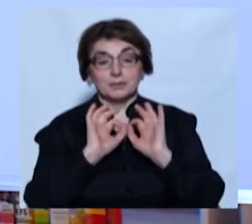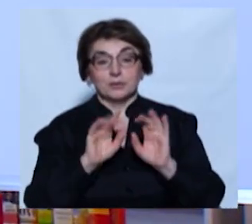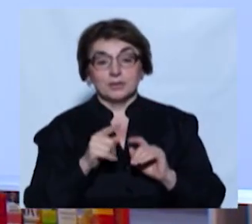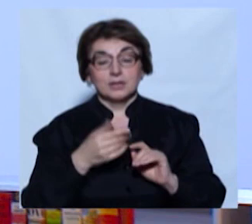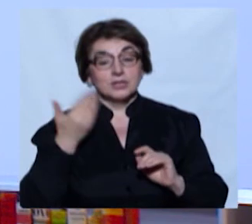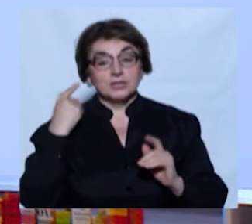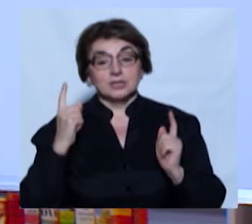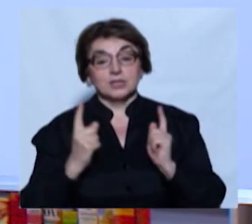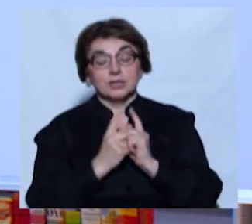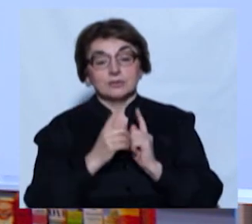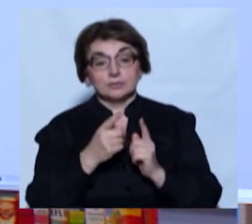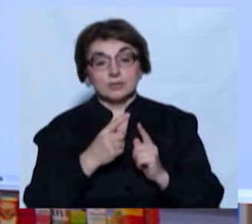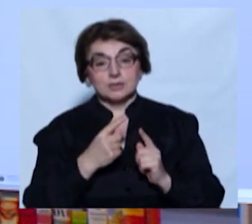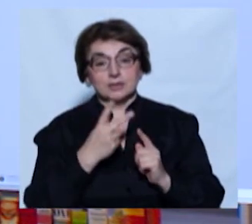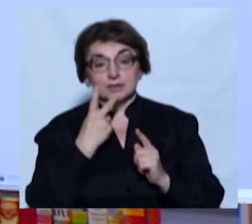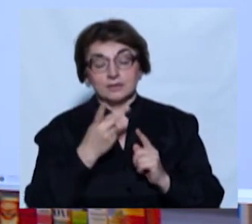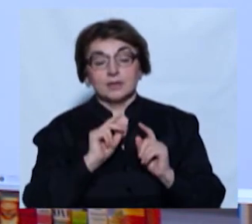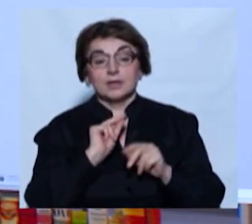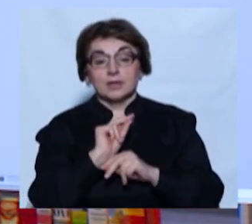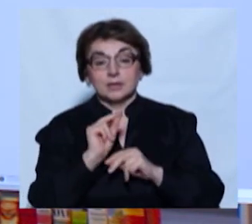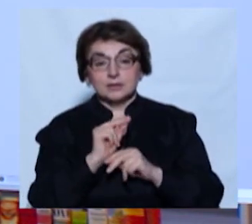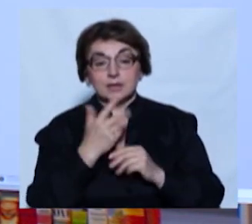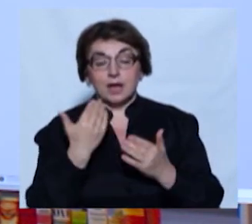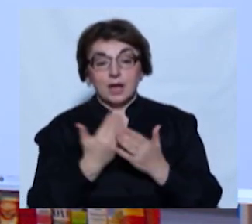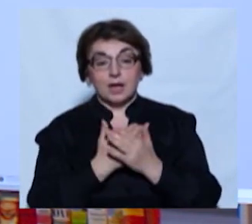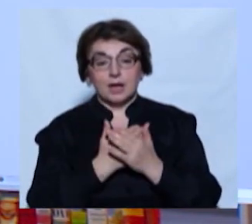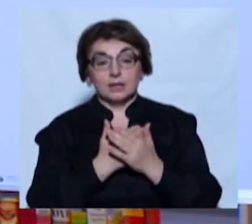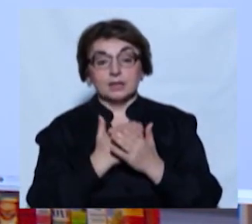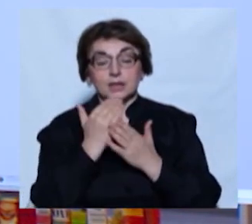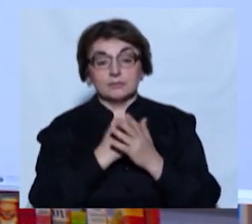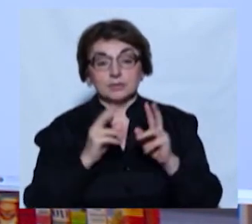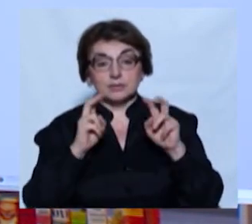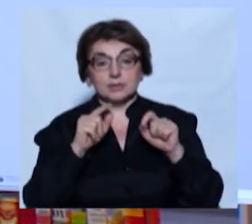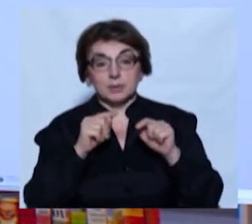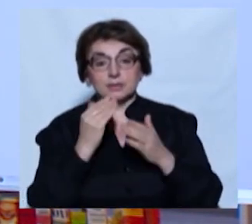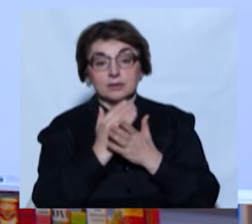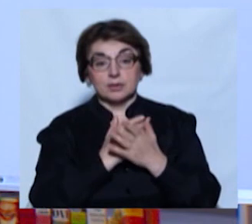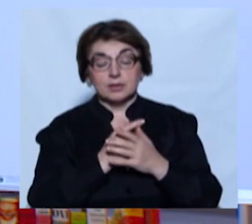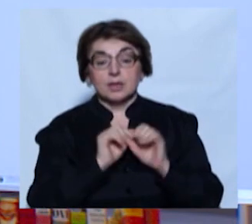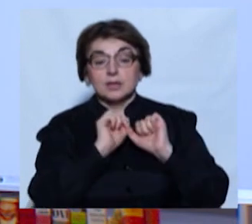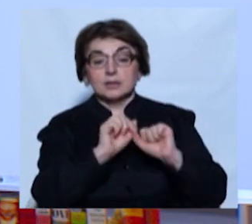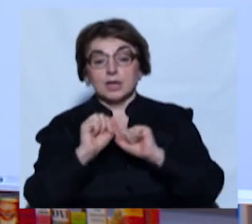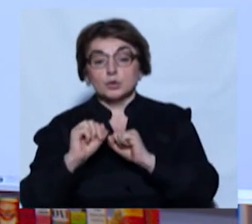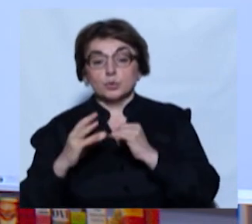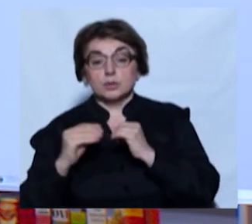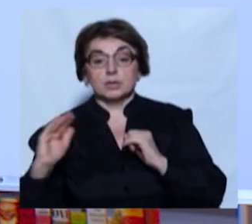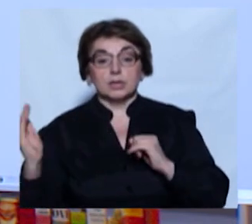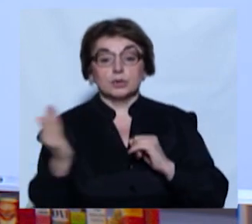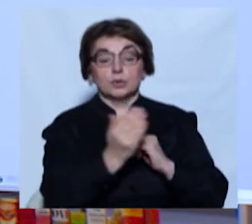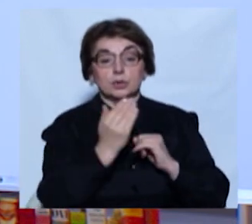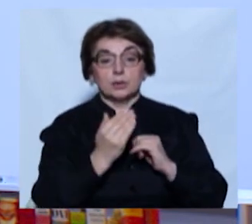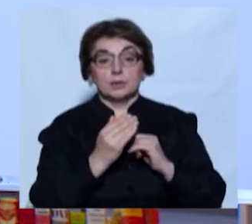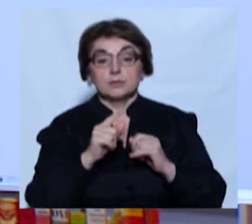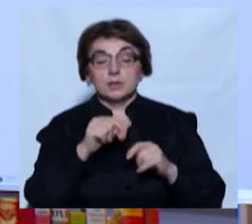ჩვენს წინა შეხვედრაზე განხილული და გარჩეული ახალი გაკვეთილის თემა და ეს გახლდათ დაცული ტერიტორიები, დაცული